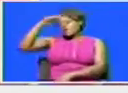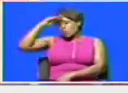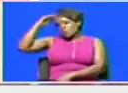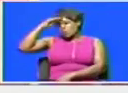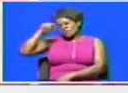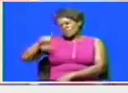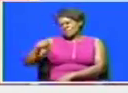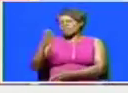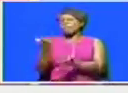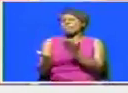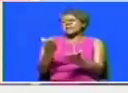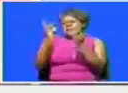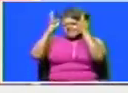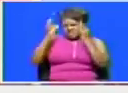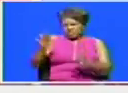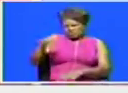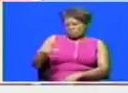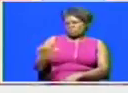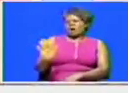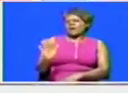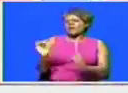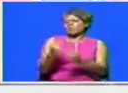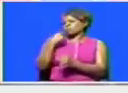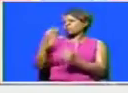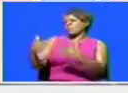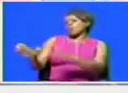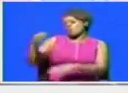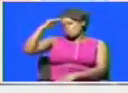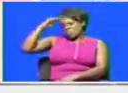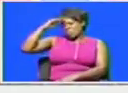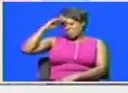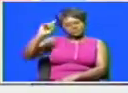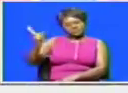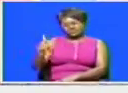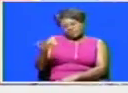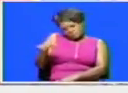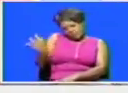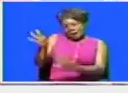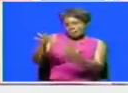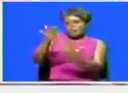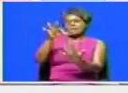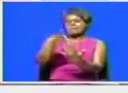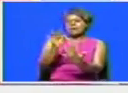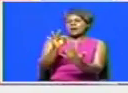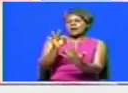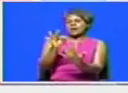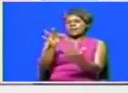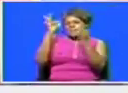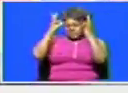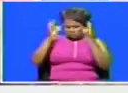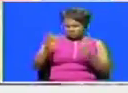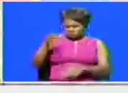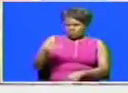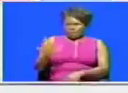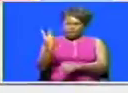hiyo ni uamuzi wako. Unajua tuwezi kuambia mtu acha pombe kama hataki kuacha. It is your choice. Mimi wanasema kila kitu ni uamuzi. Hata